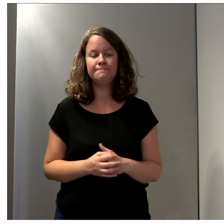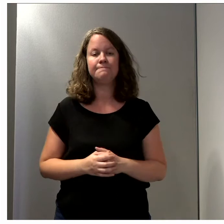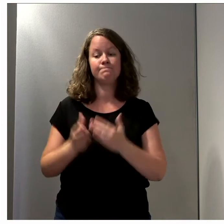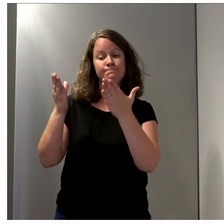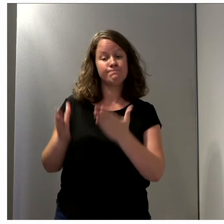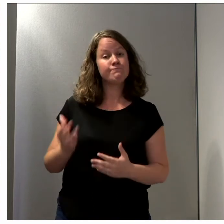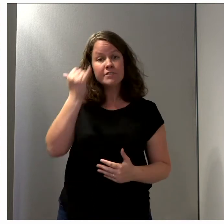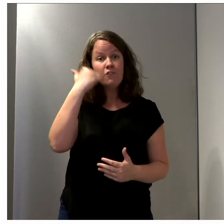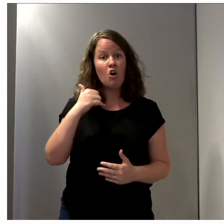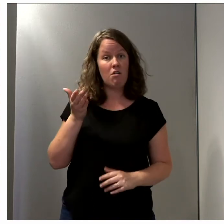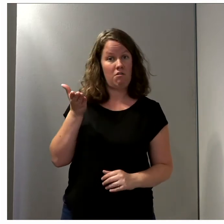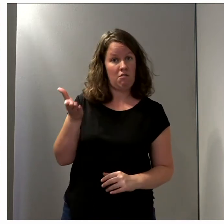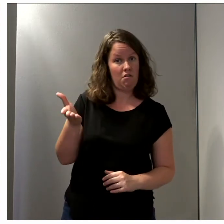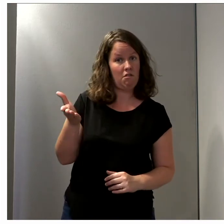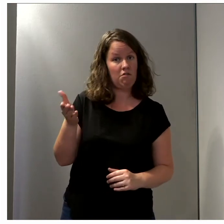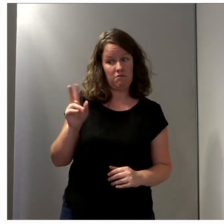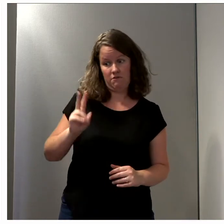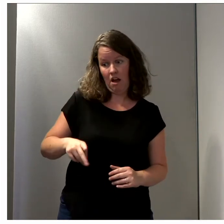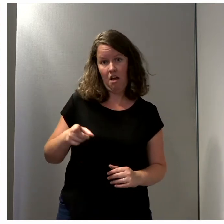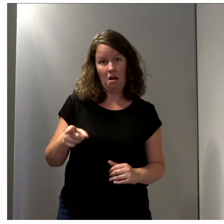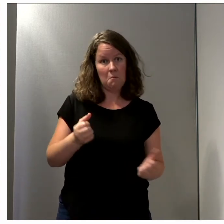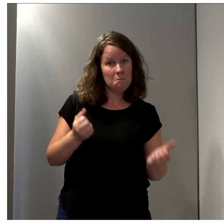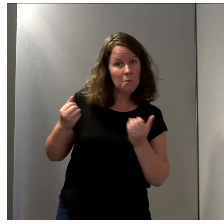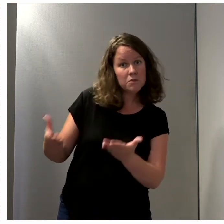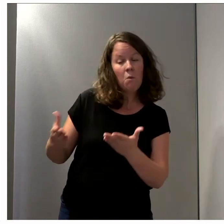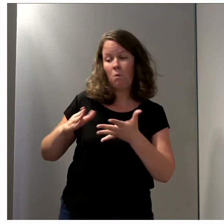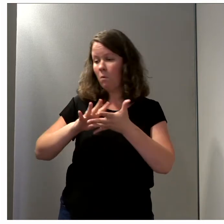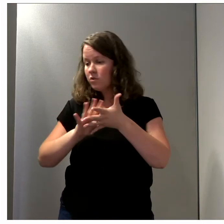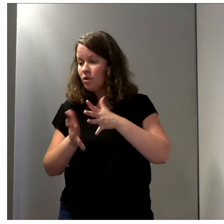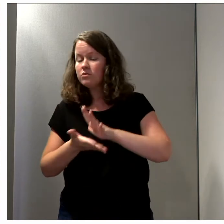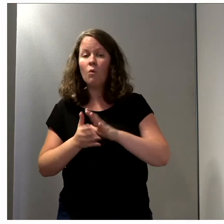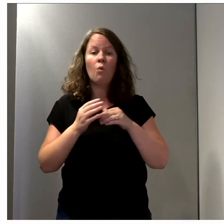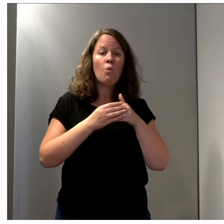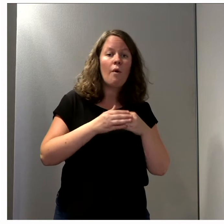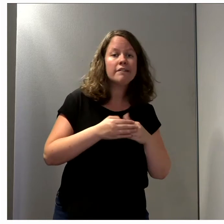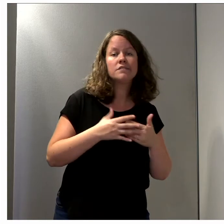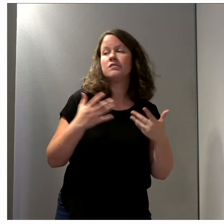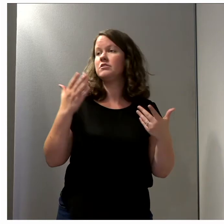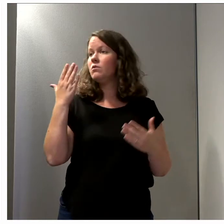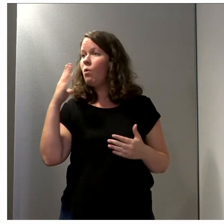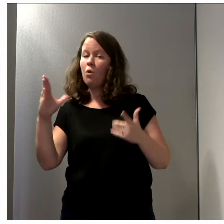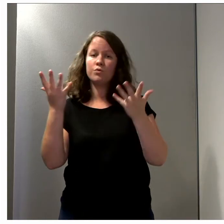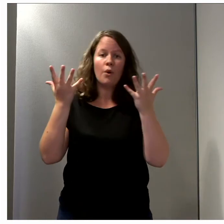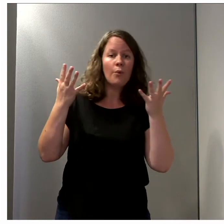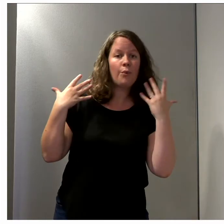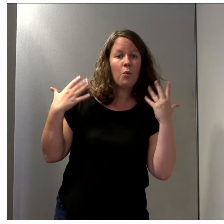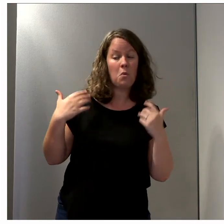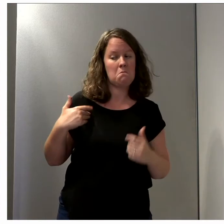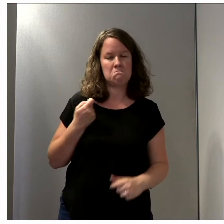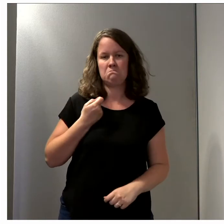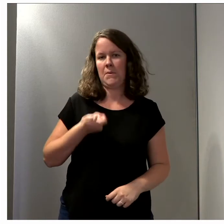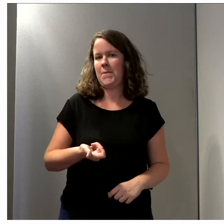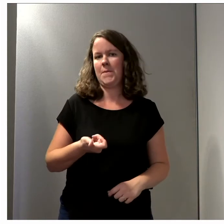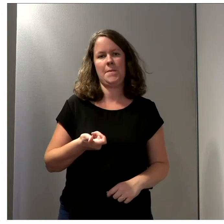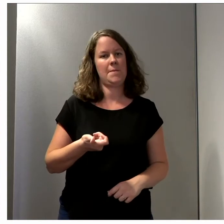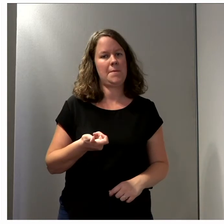Il a peu de propositions associatives pour pouvoir pratiquer des activités culturelles, artistiques